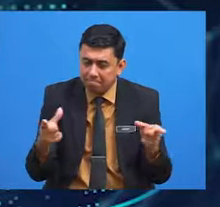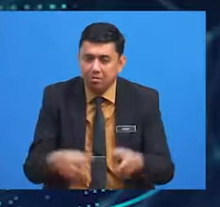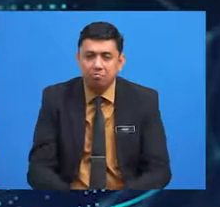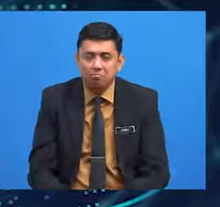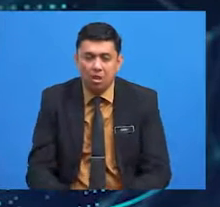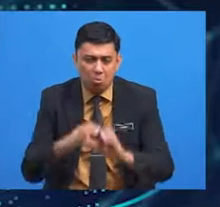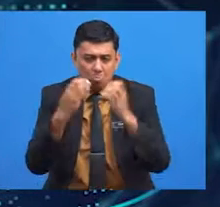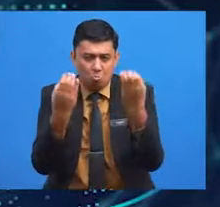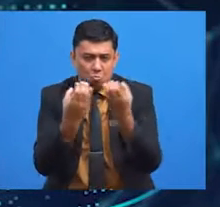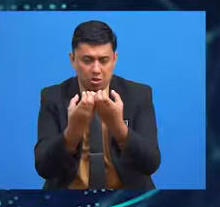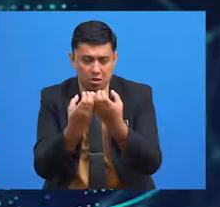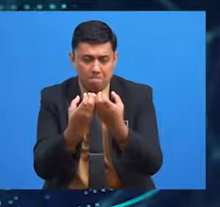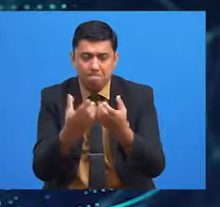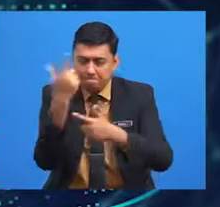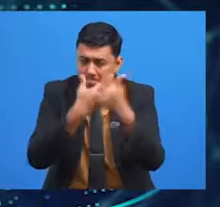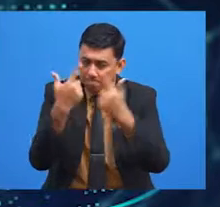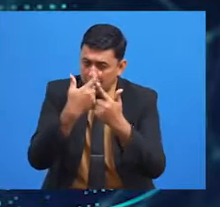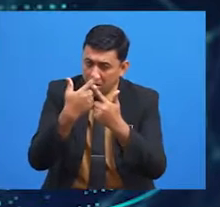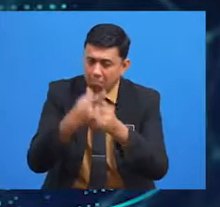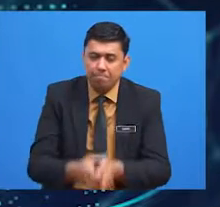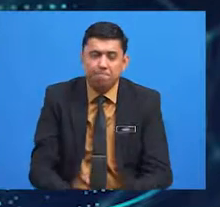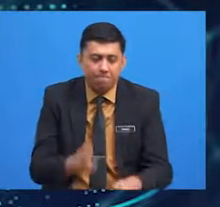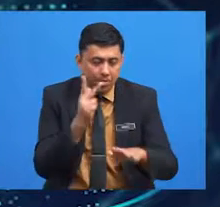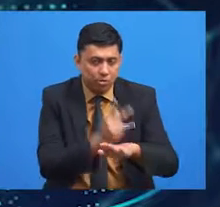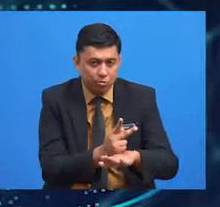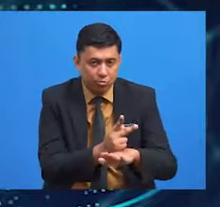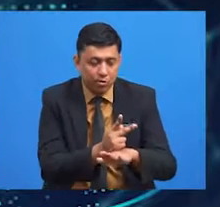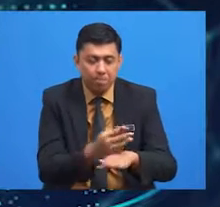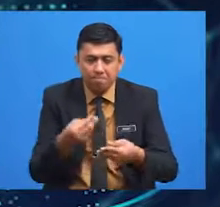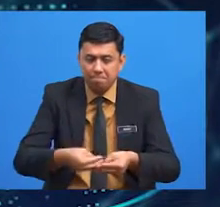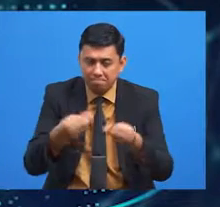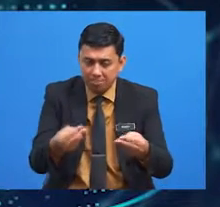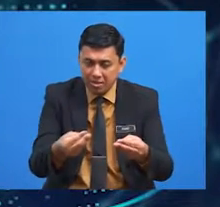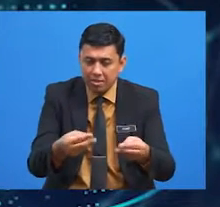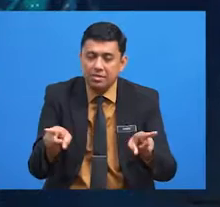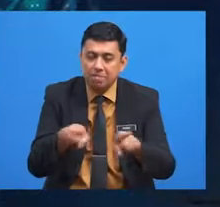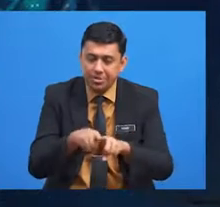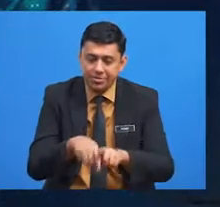kategori pelawat yang datang, walaupun perkhidmatan yang ditawarkan adalah sama.